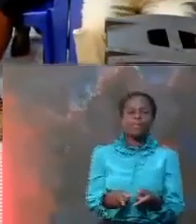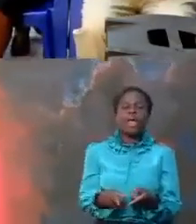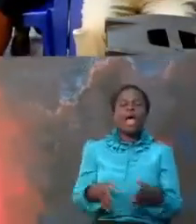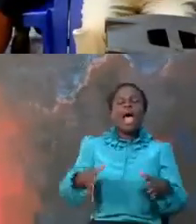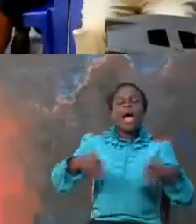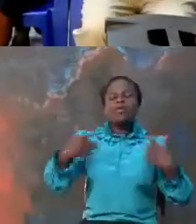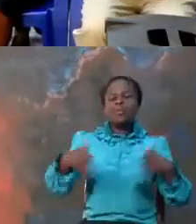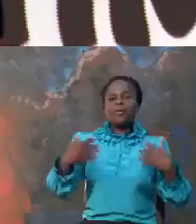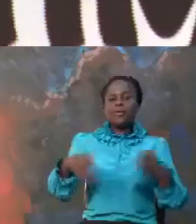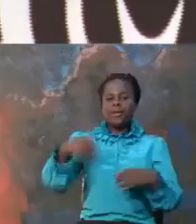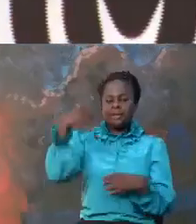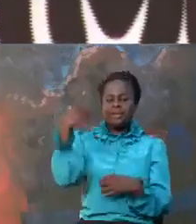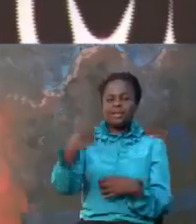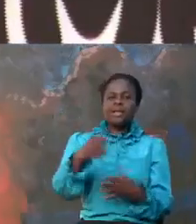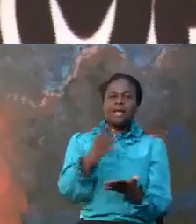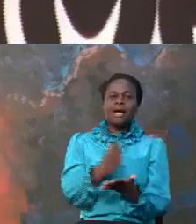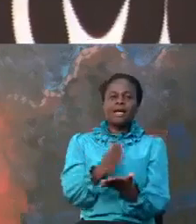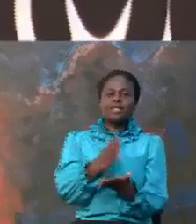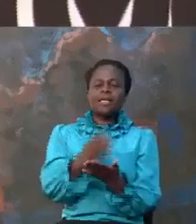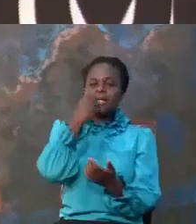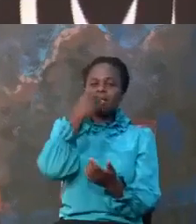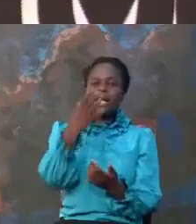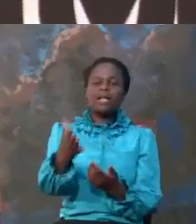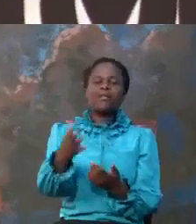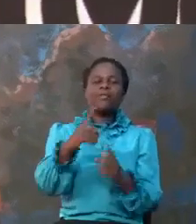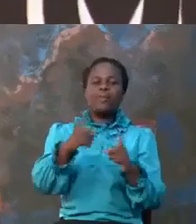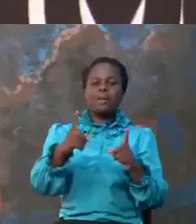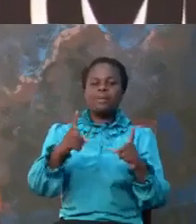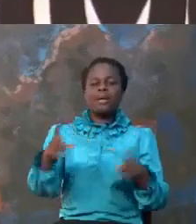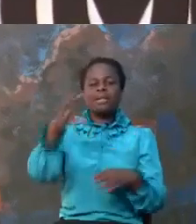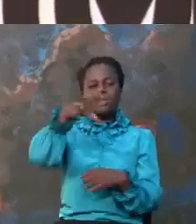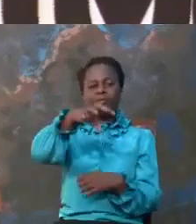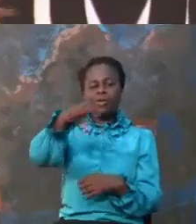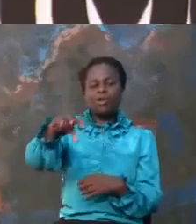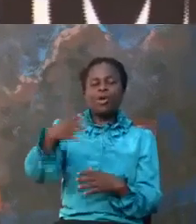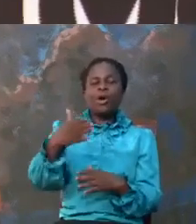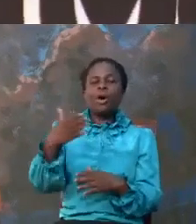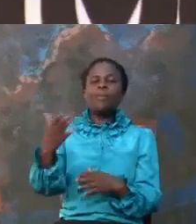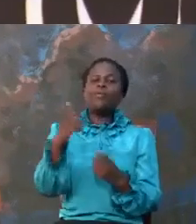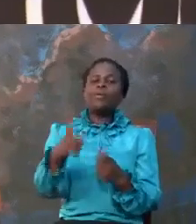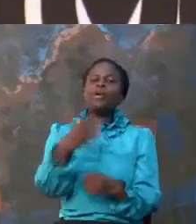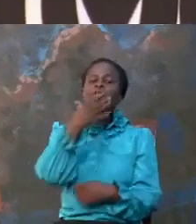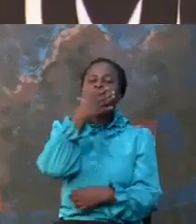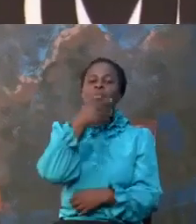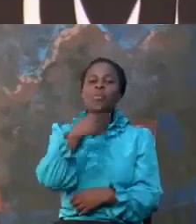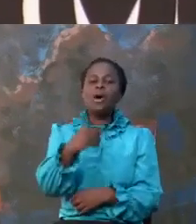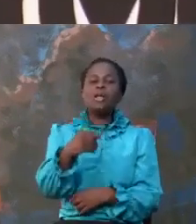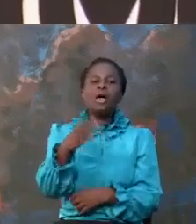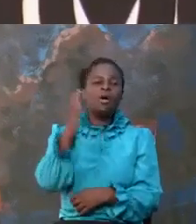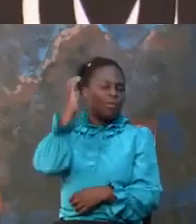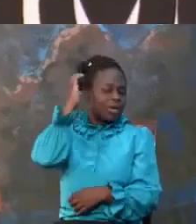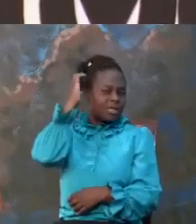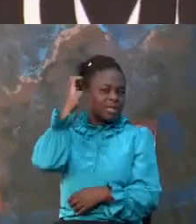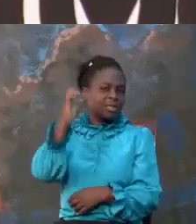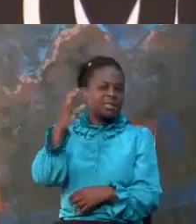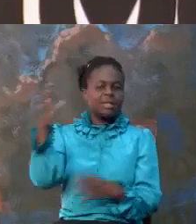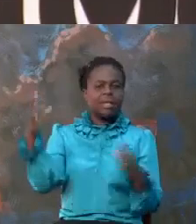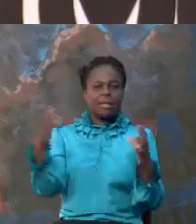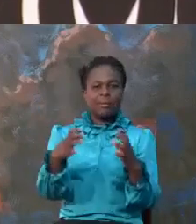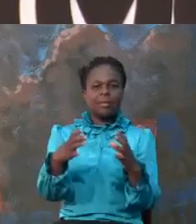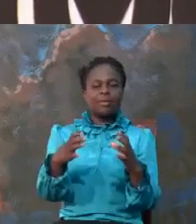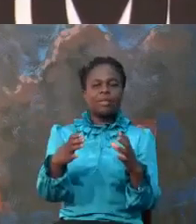tumefurahi sana katika taarifa mbalimbali za vituo ambavyo watu wa Bwana wanasikiliza katika